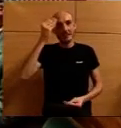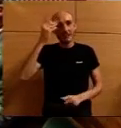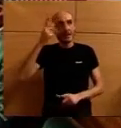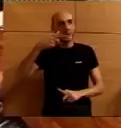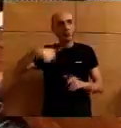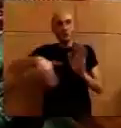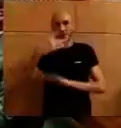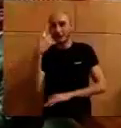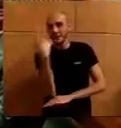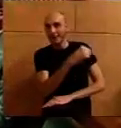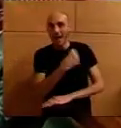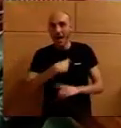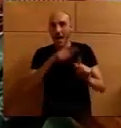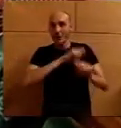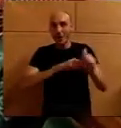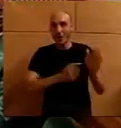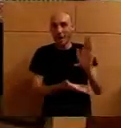i eixiria després.